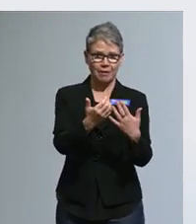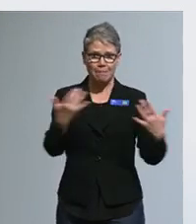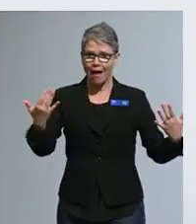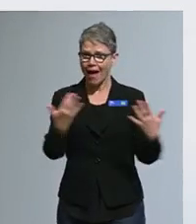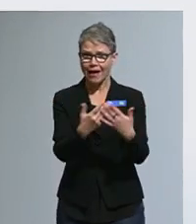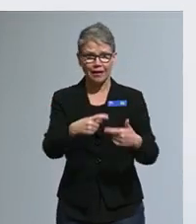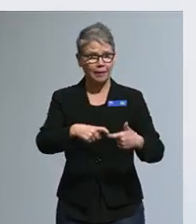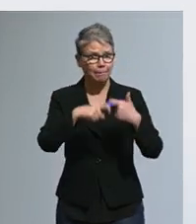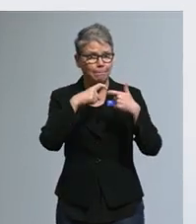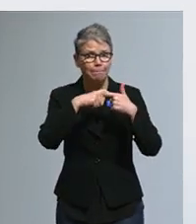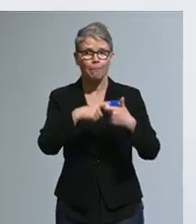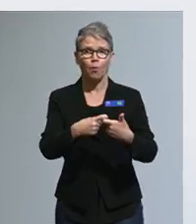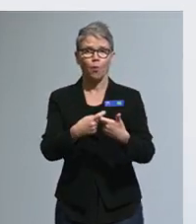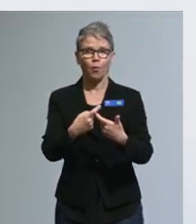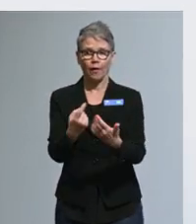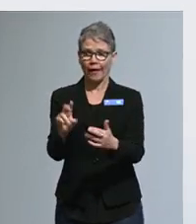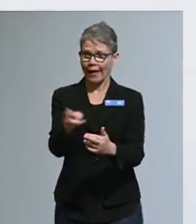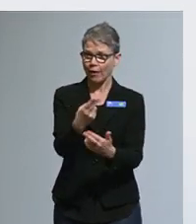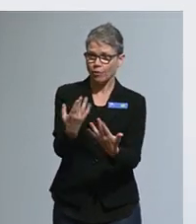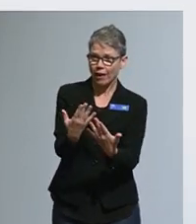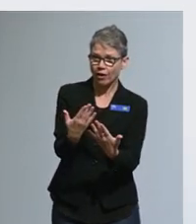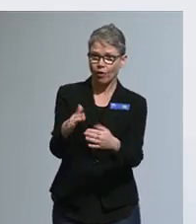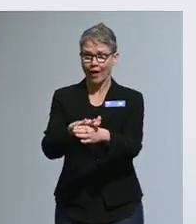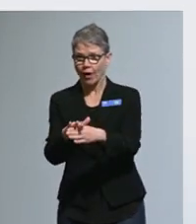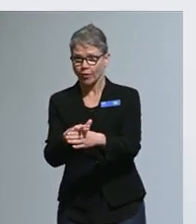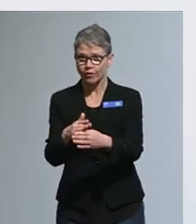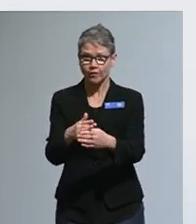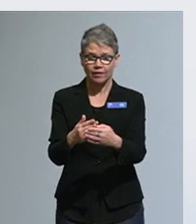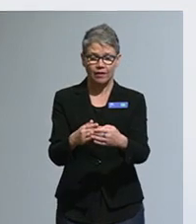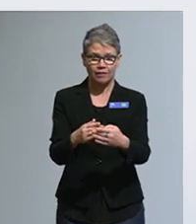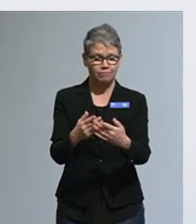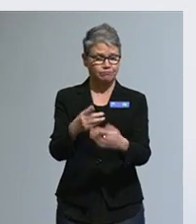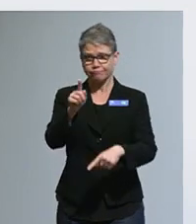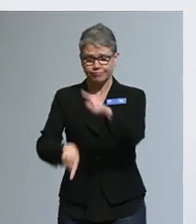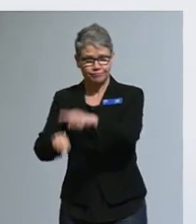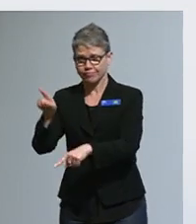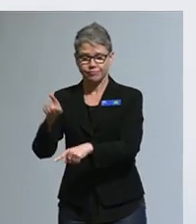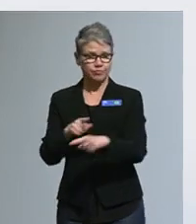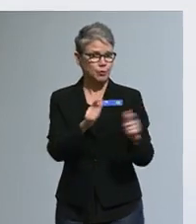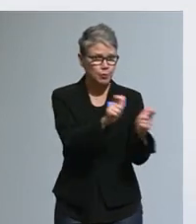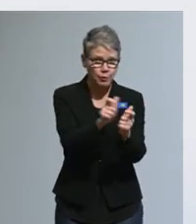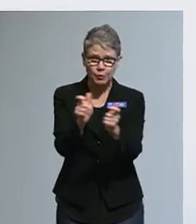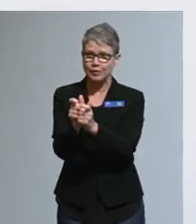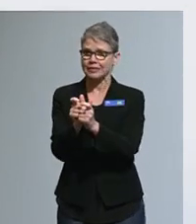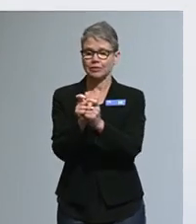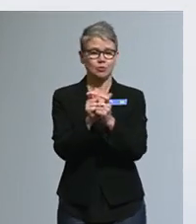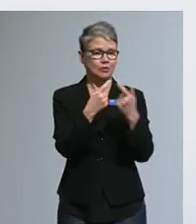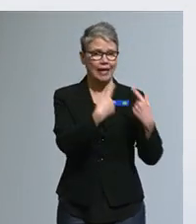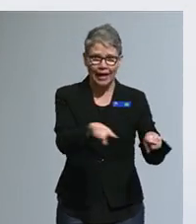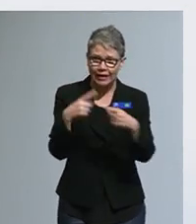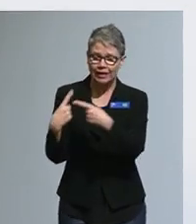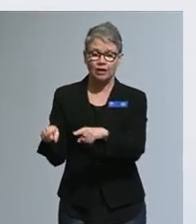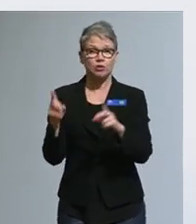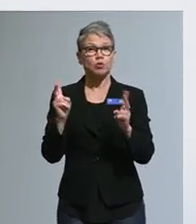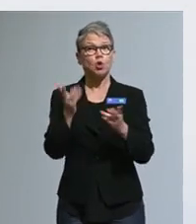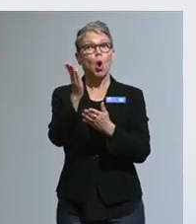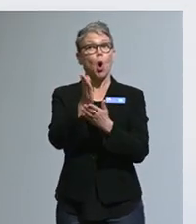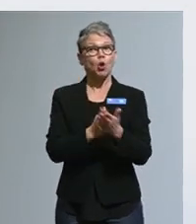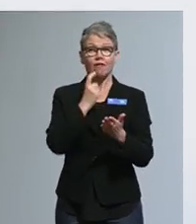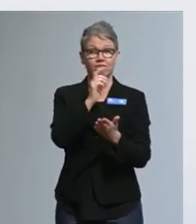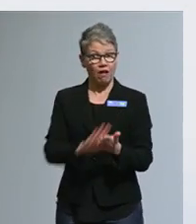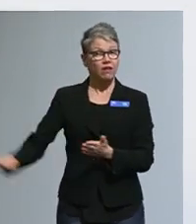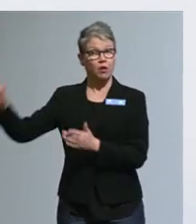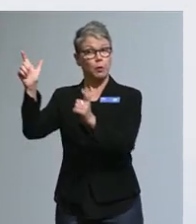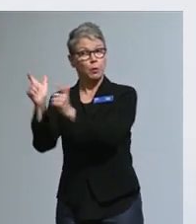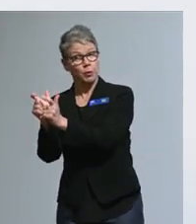ihan euromääristä todella hyvin erilaisia järjestöjä ja yhdistyksiä, ja myöskin toisia, jotka ovat valtakunnallisia, ja